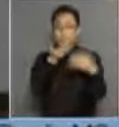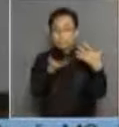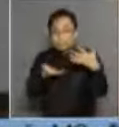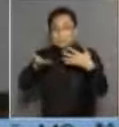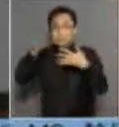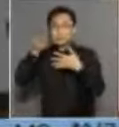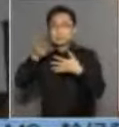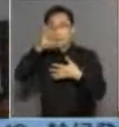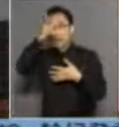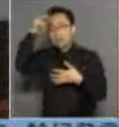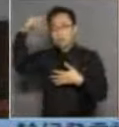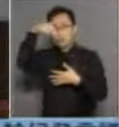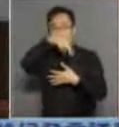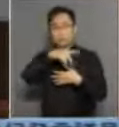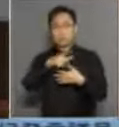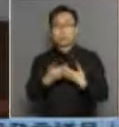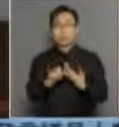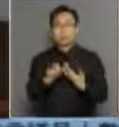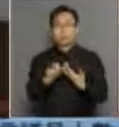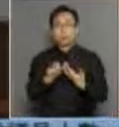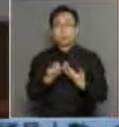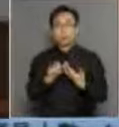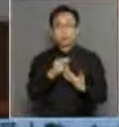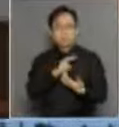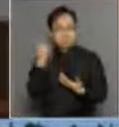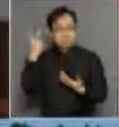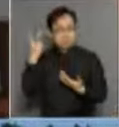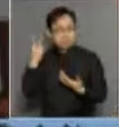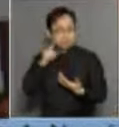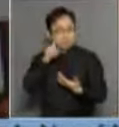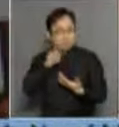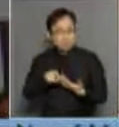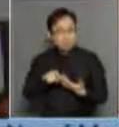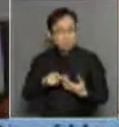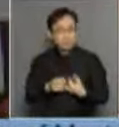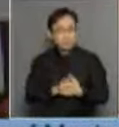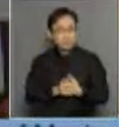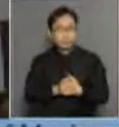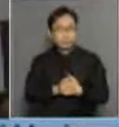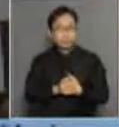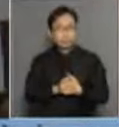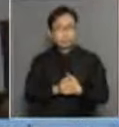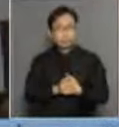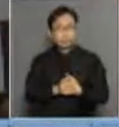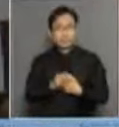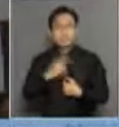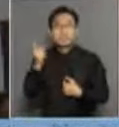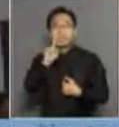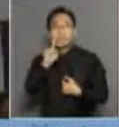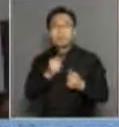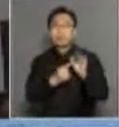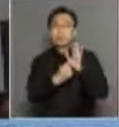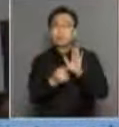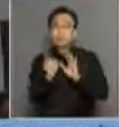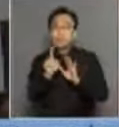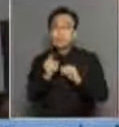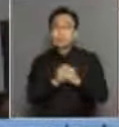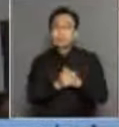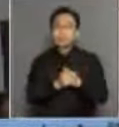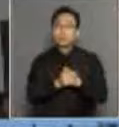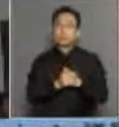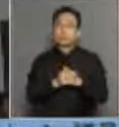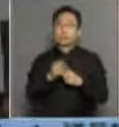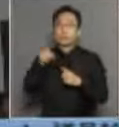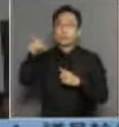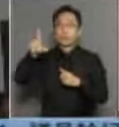樣呢？係咪？個走樣就係其中一樣嘢最顯著嘅，大家都睇到啦，係咪？梁國雄又早講